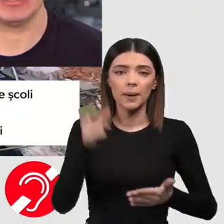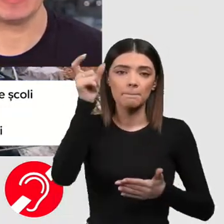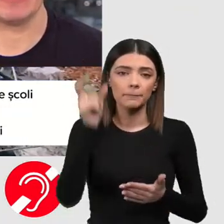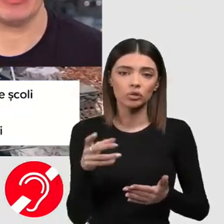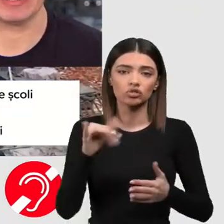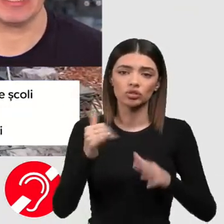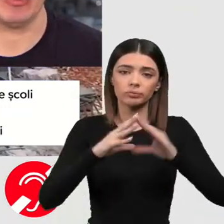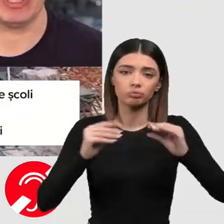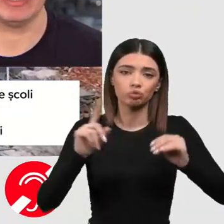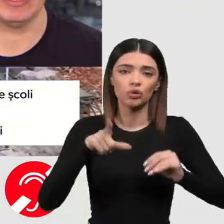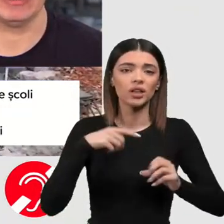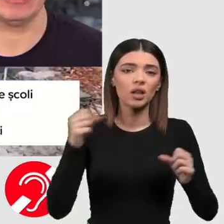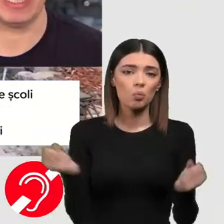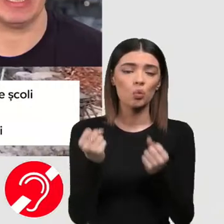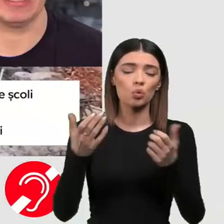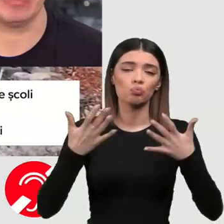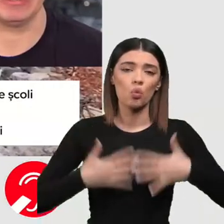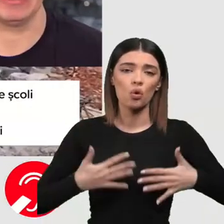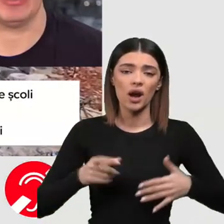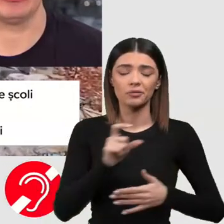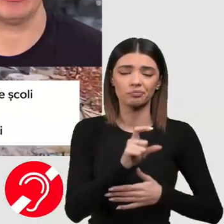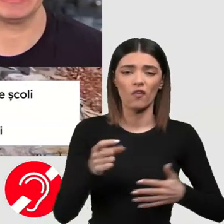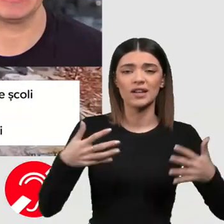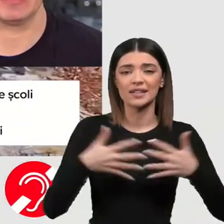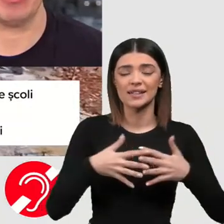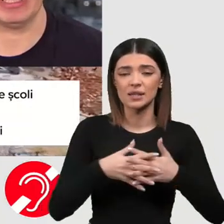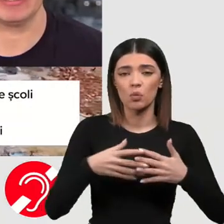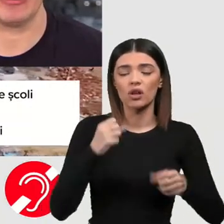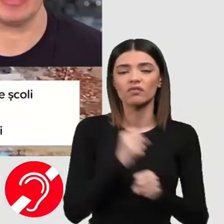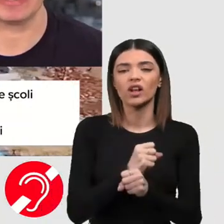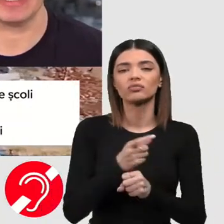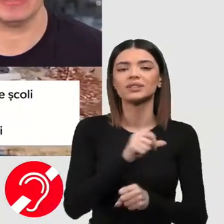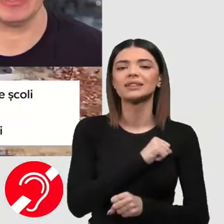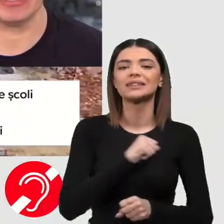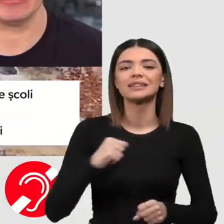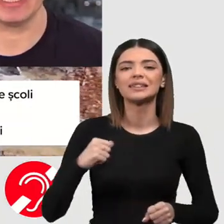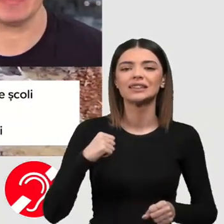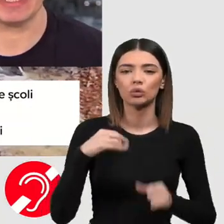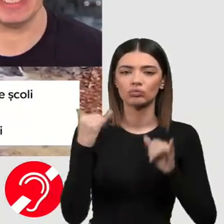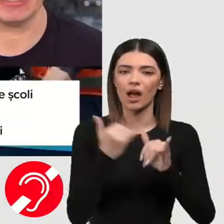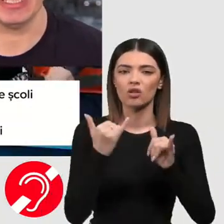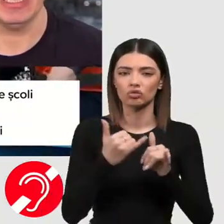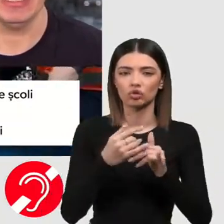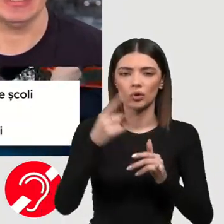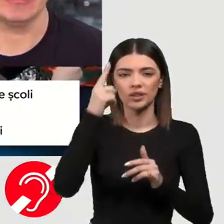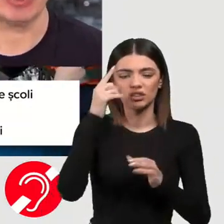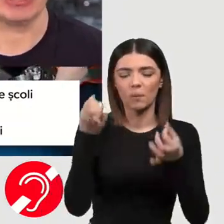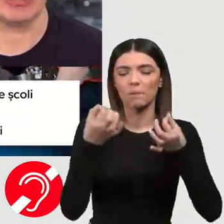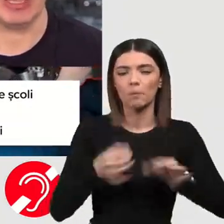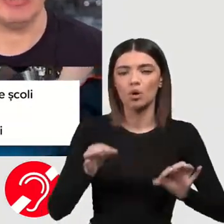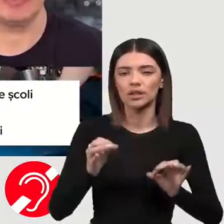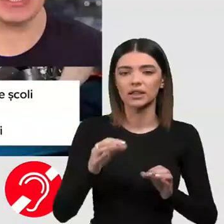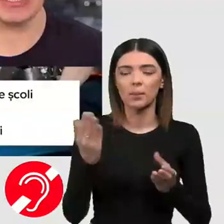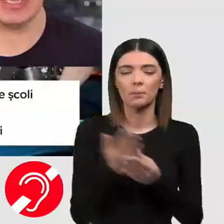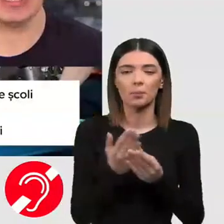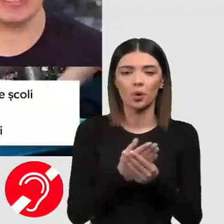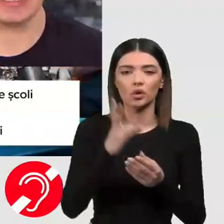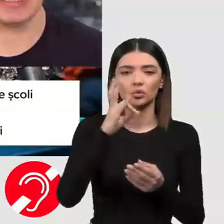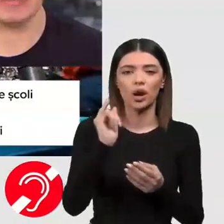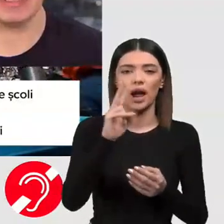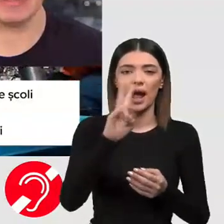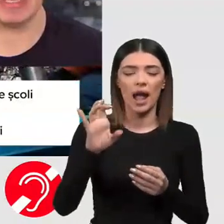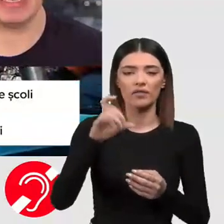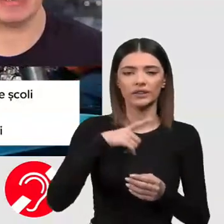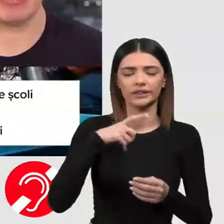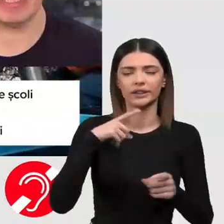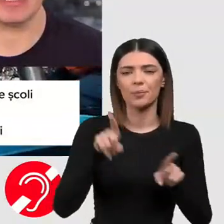a lipsei forței de muncă din Ucraina, de pildă, automatizarea poate compensa deficitul de specialiști. Proiectul Hive și alte